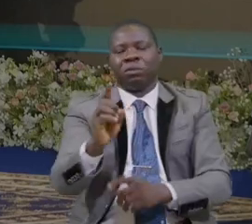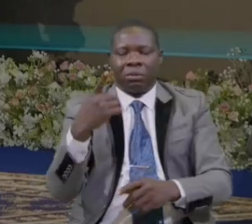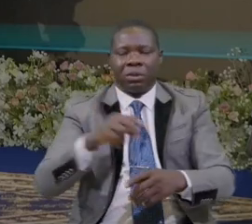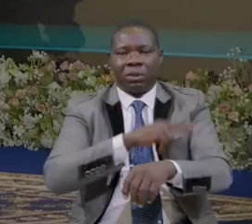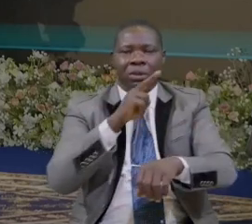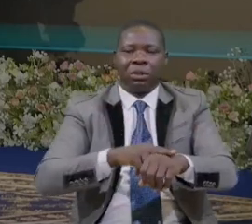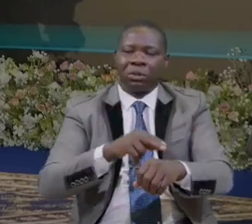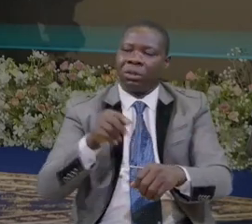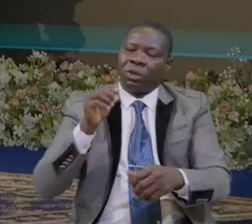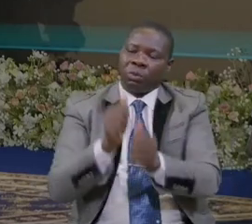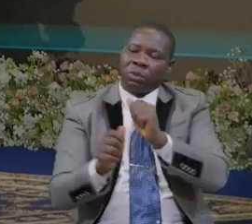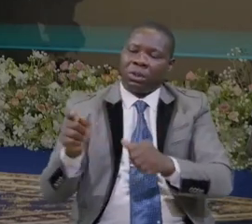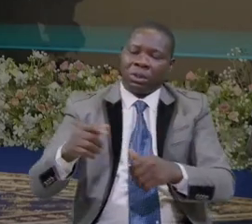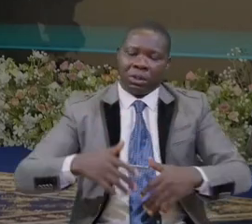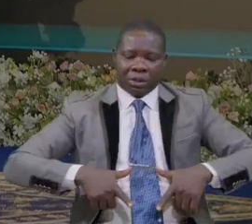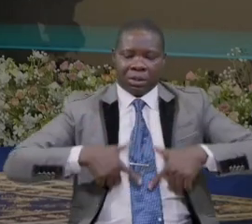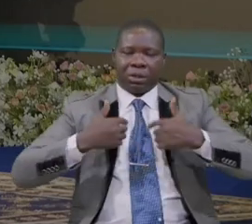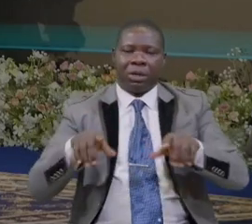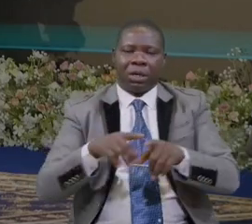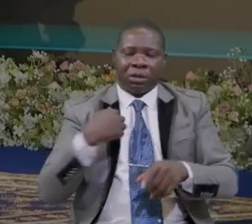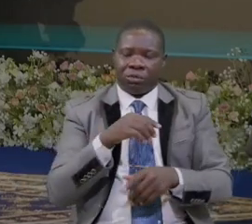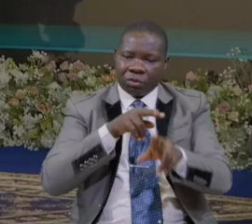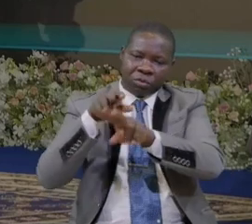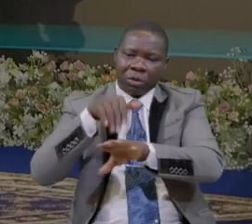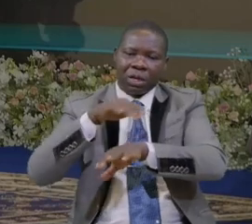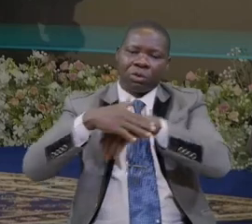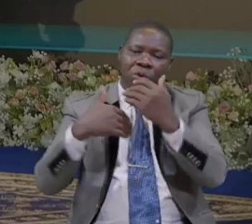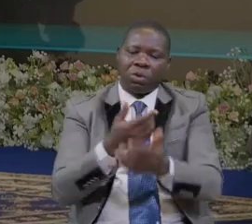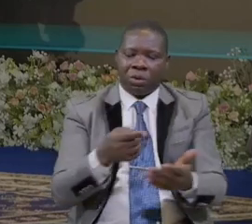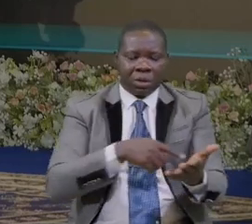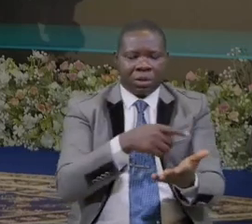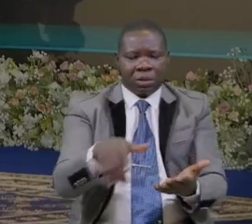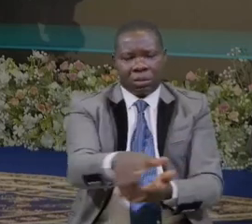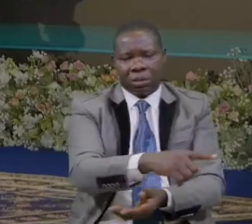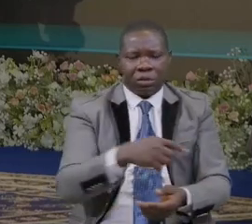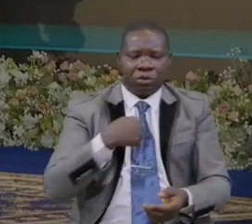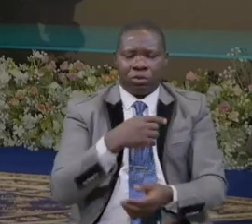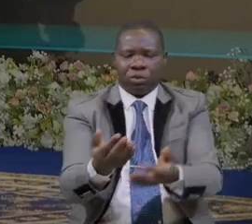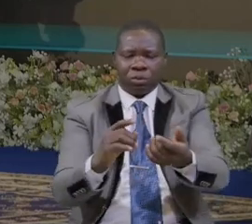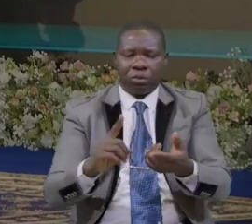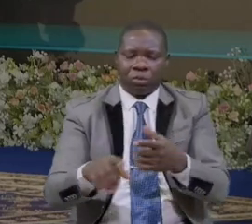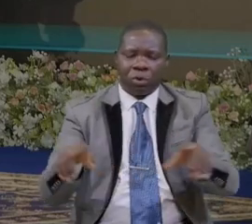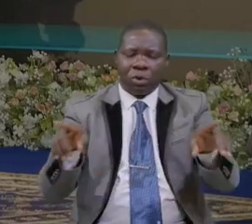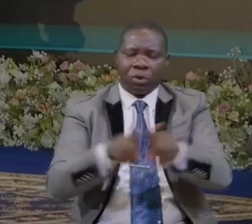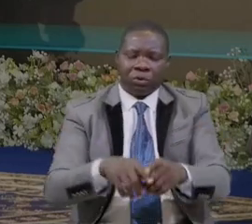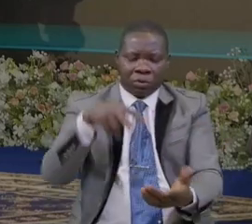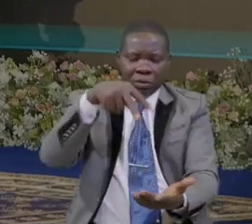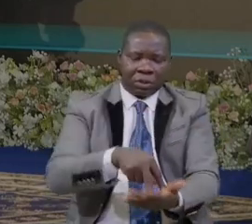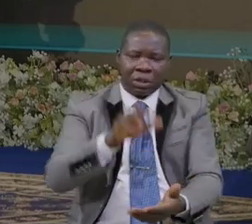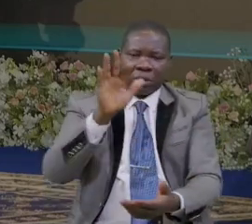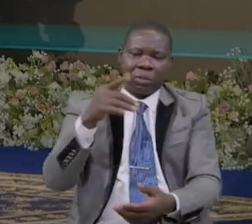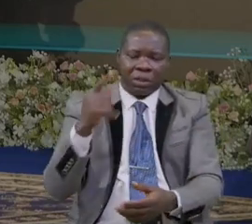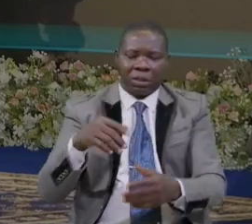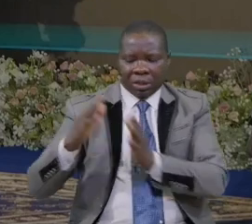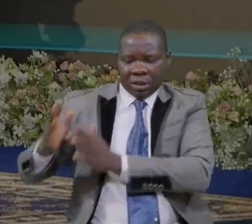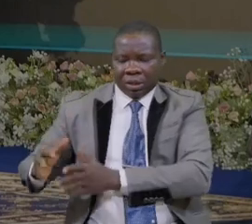laquelle il vivait. Et quand nous regardons tout cela, nous voulons également tenir côte à